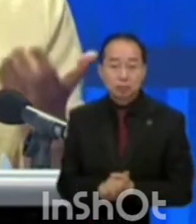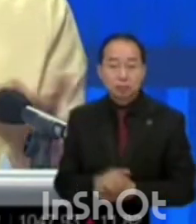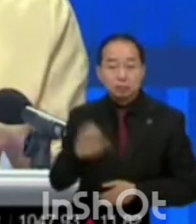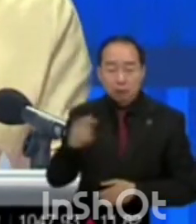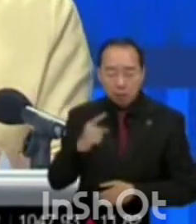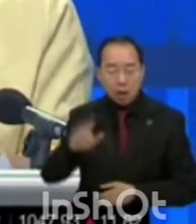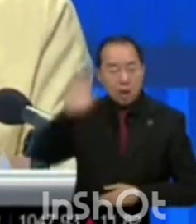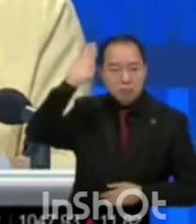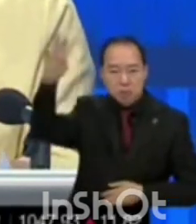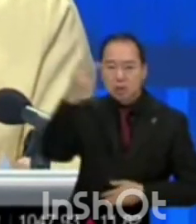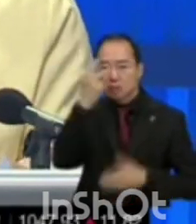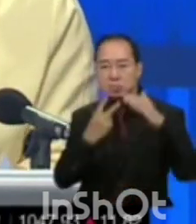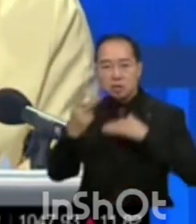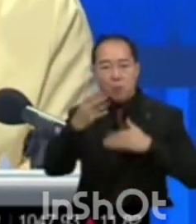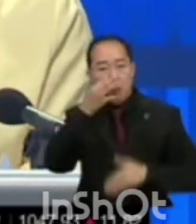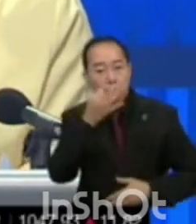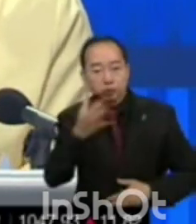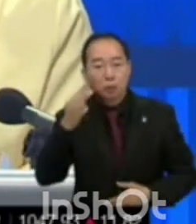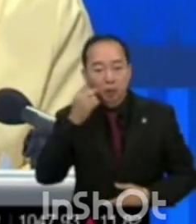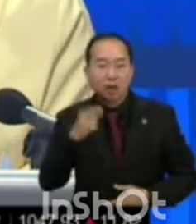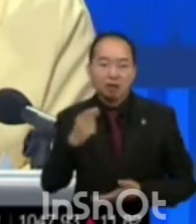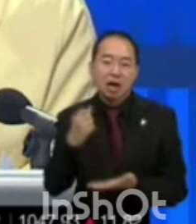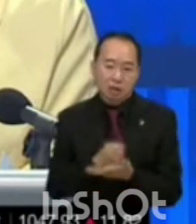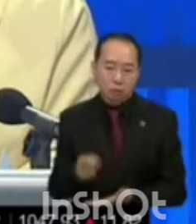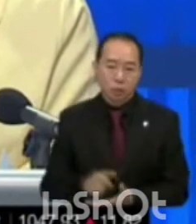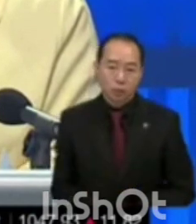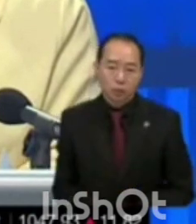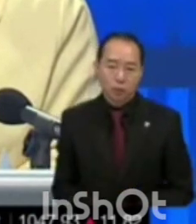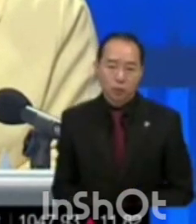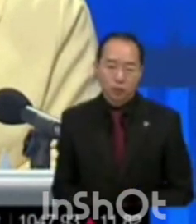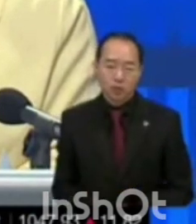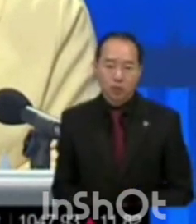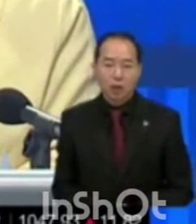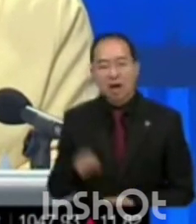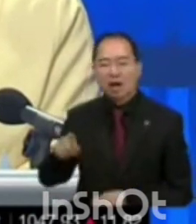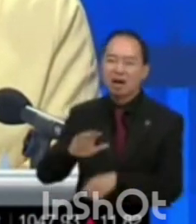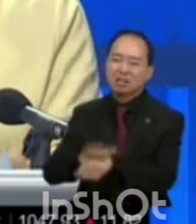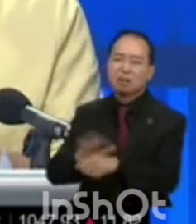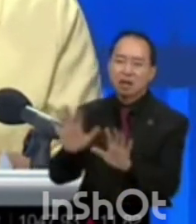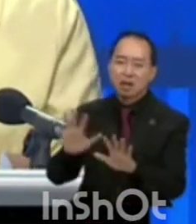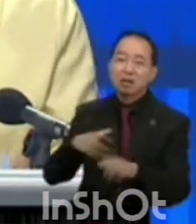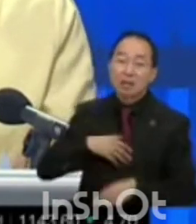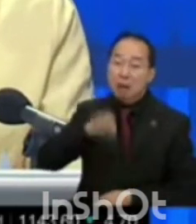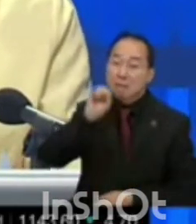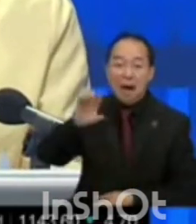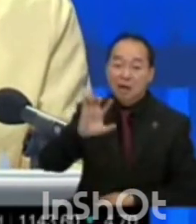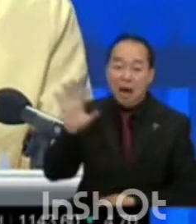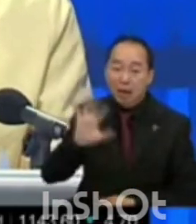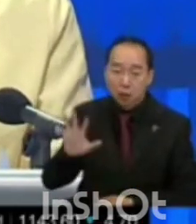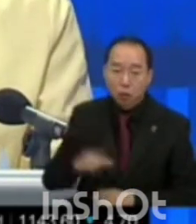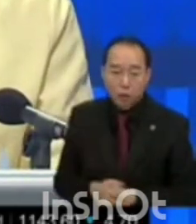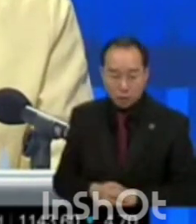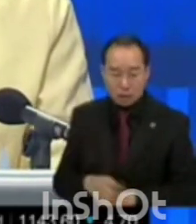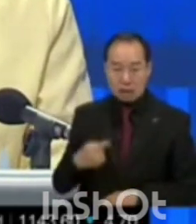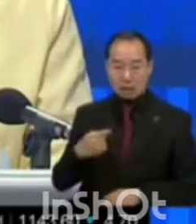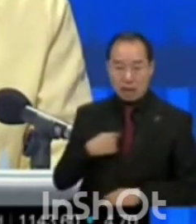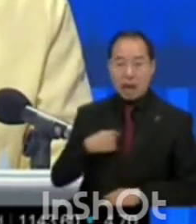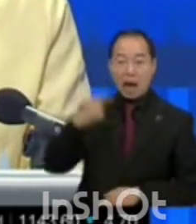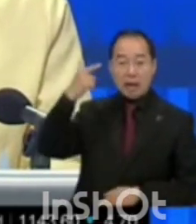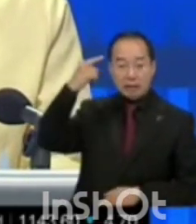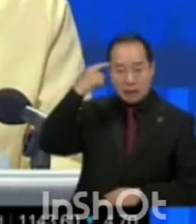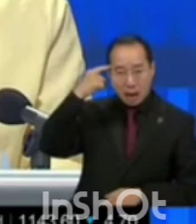그걸 못 보여준 것이 무척 아쉬운 거죠. 네, 그것이야말로 오독이십니다. 제가 그렇게 말씀드렸던 것은 저의